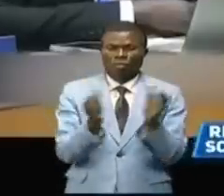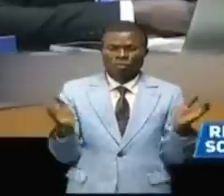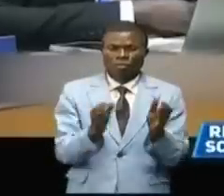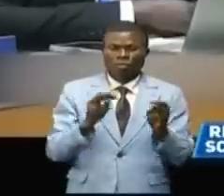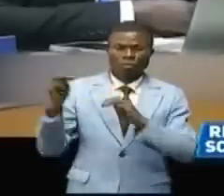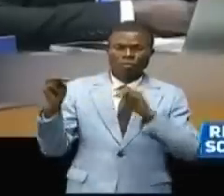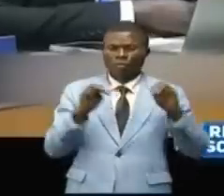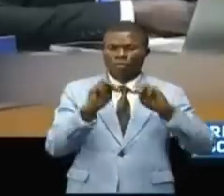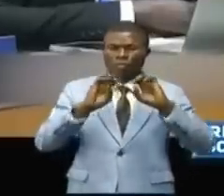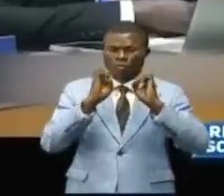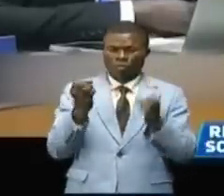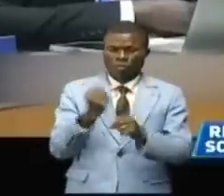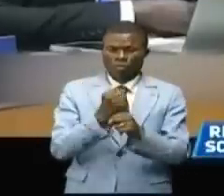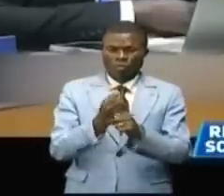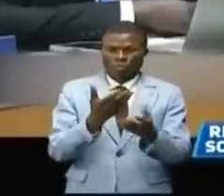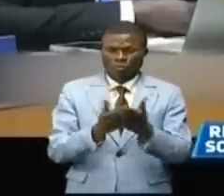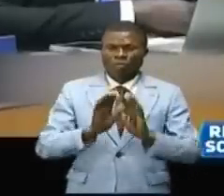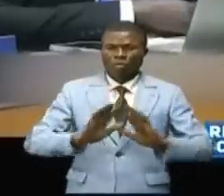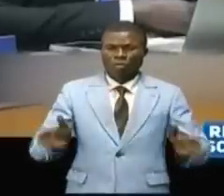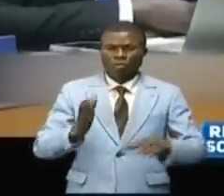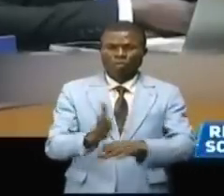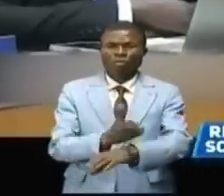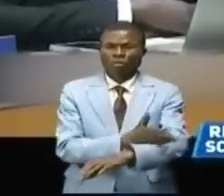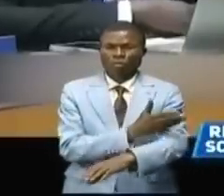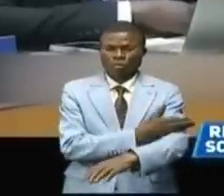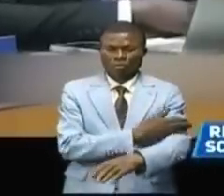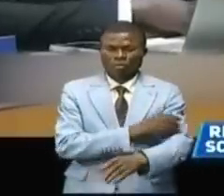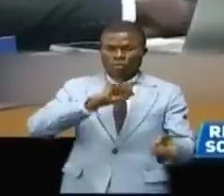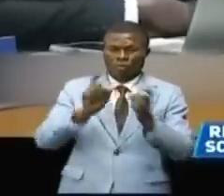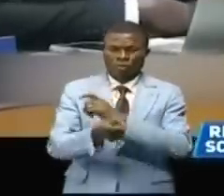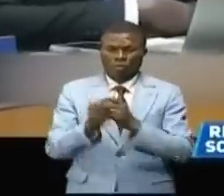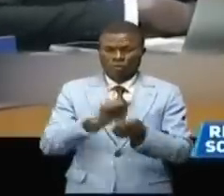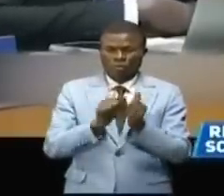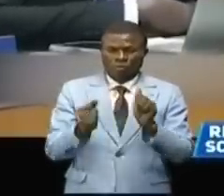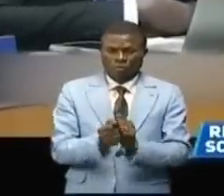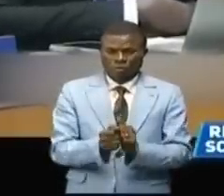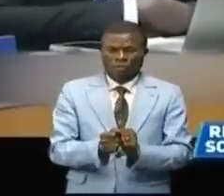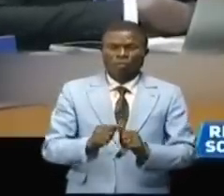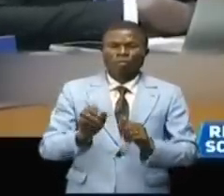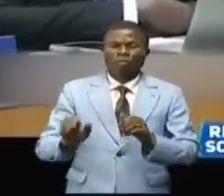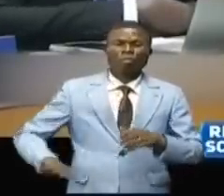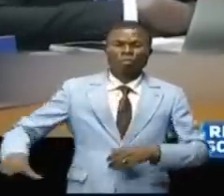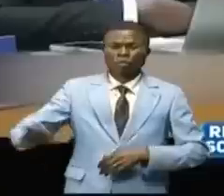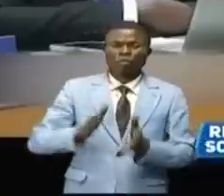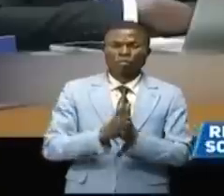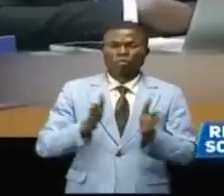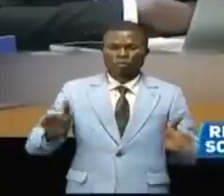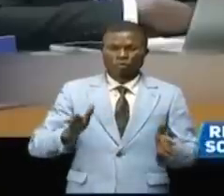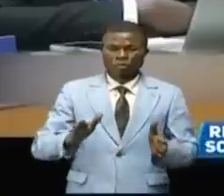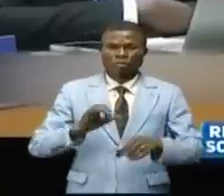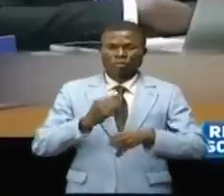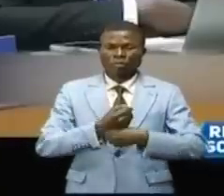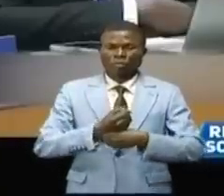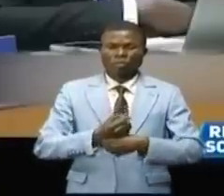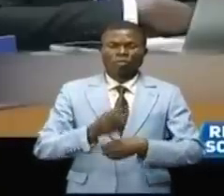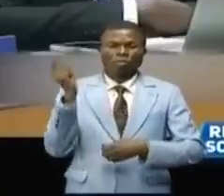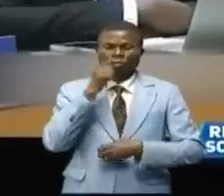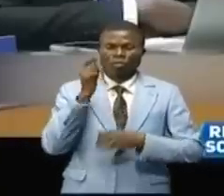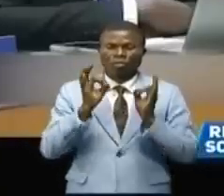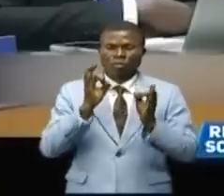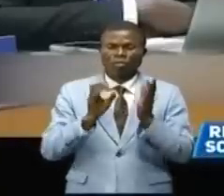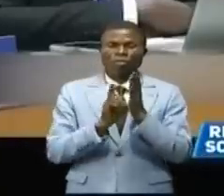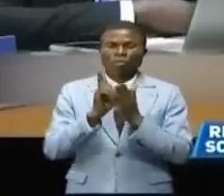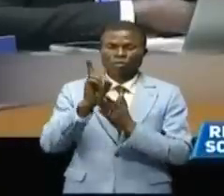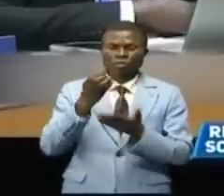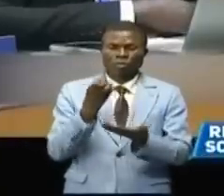entreprises. Ces œuvres sont susceptibles de révolutionner les secteurs variés de la vie nationale et faire de l'invention congolaise le moteur du